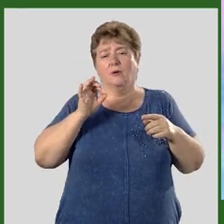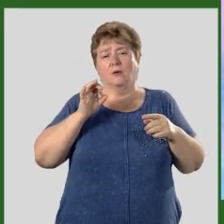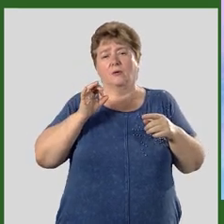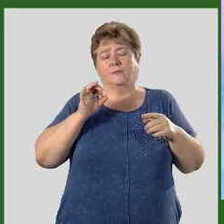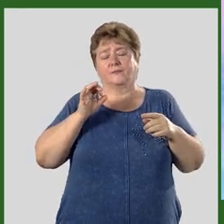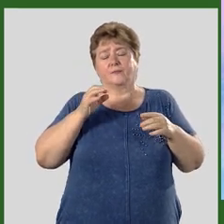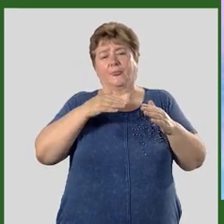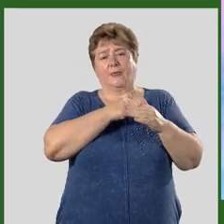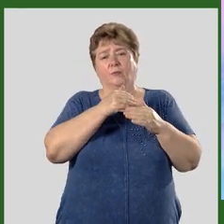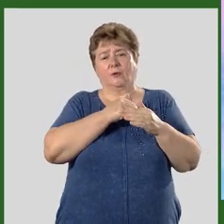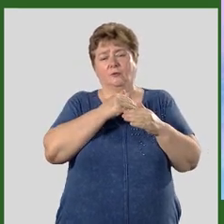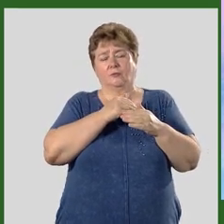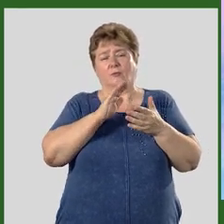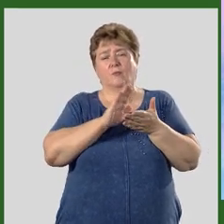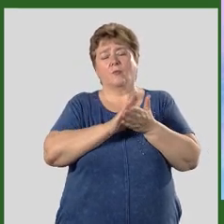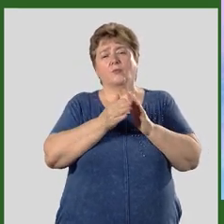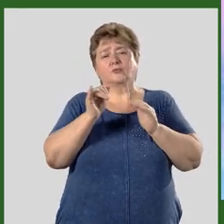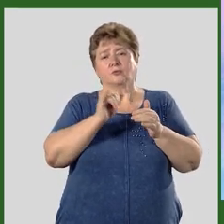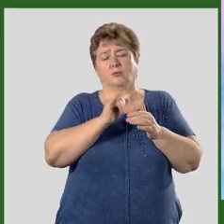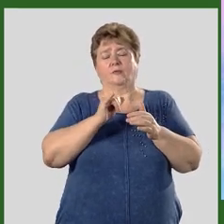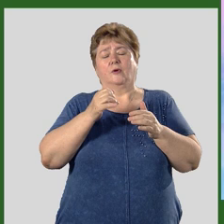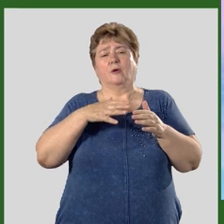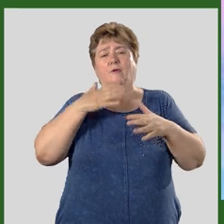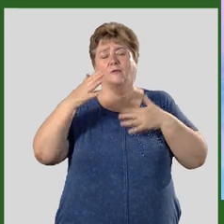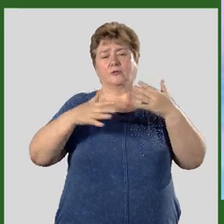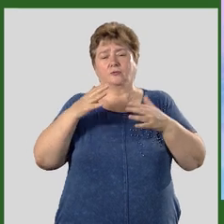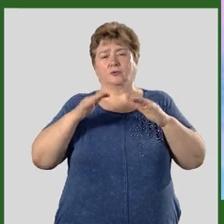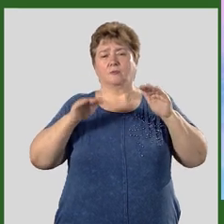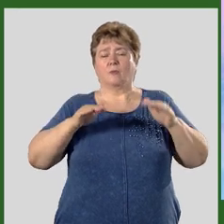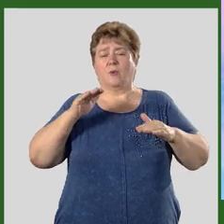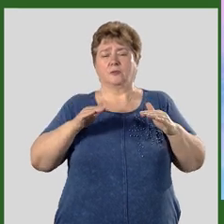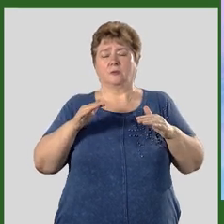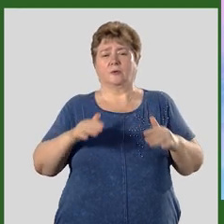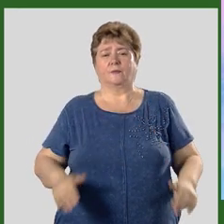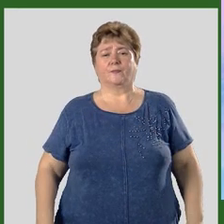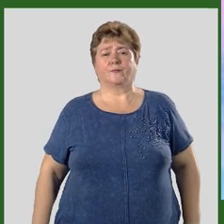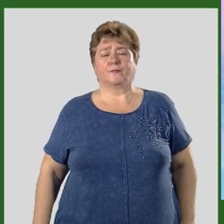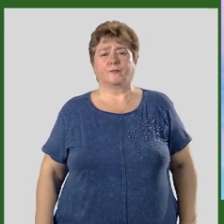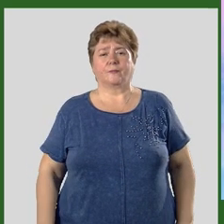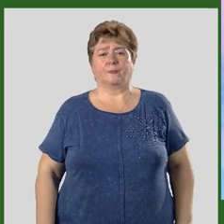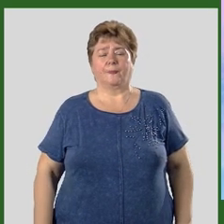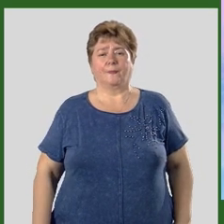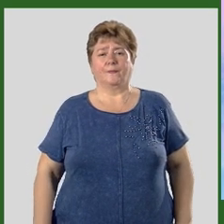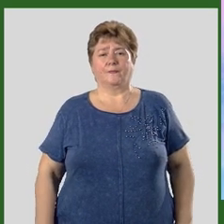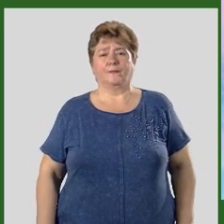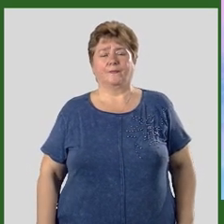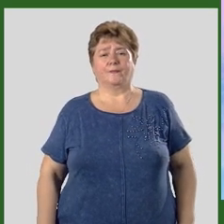друга температурными условиями и воздушными массами.